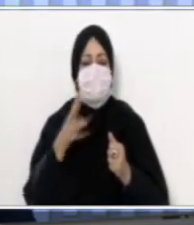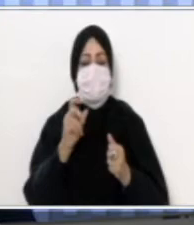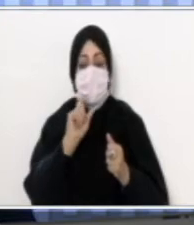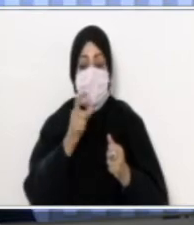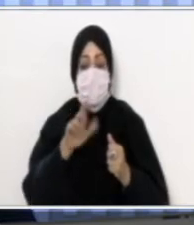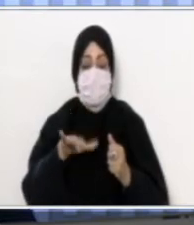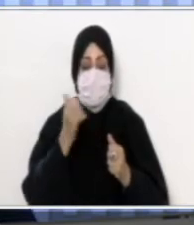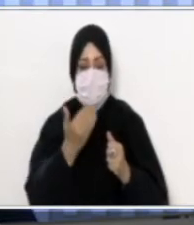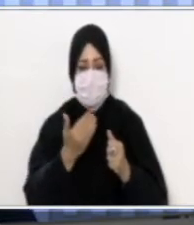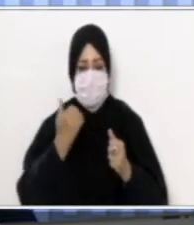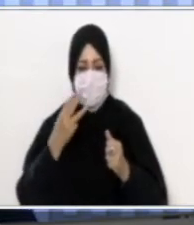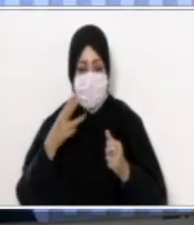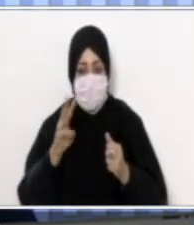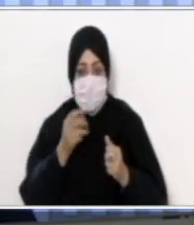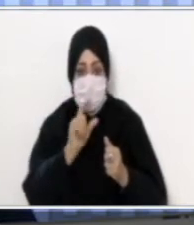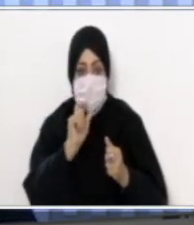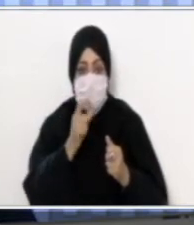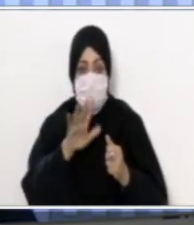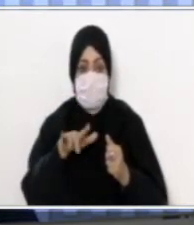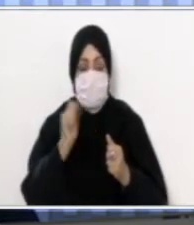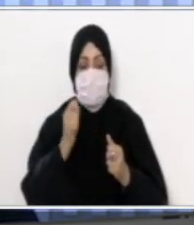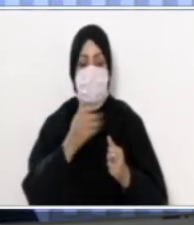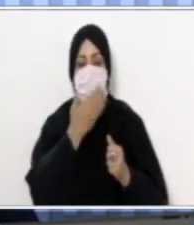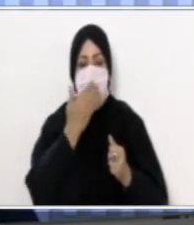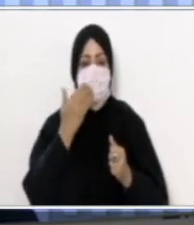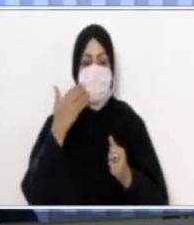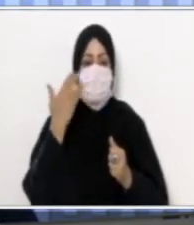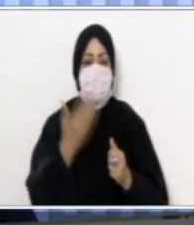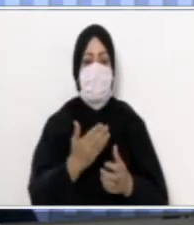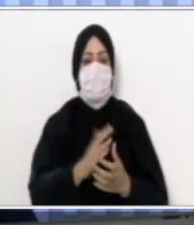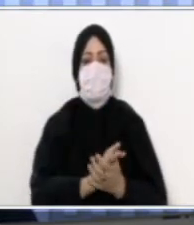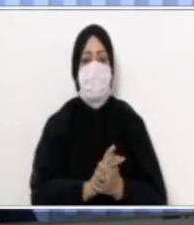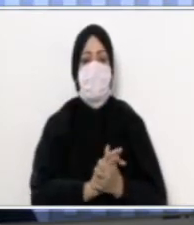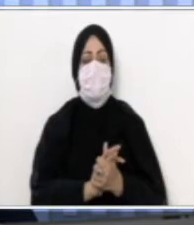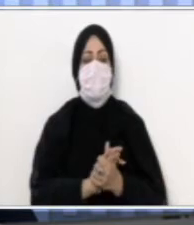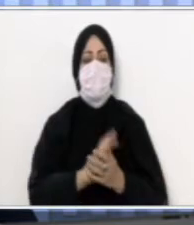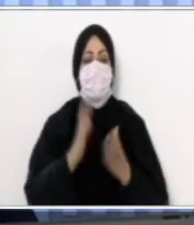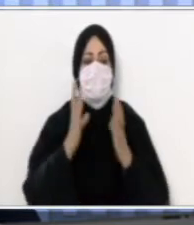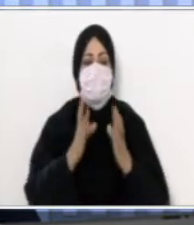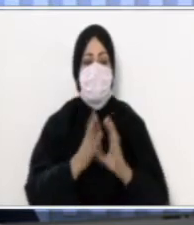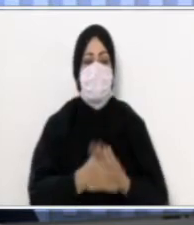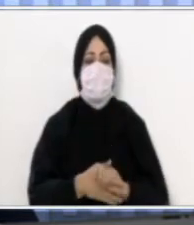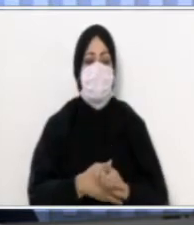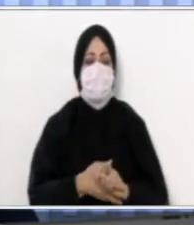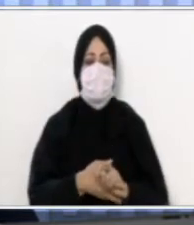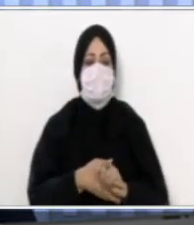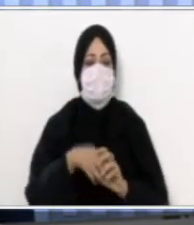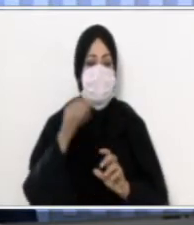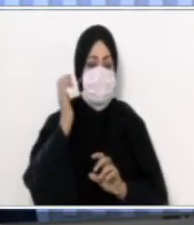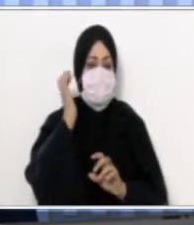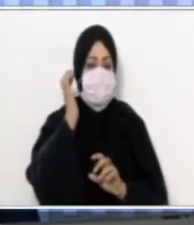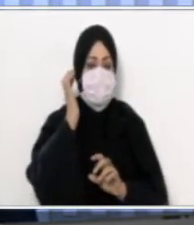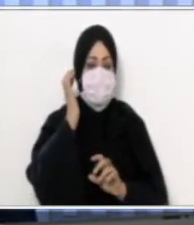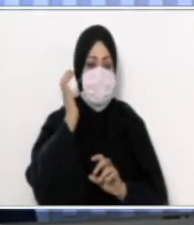ينزل دم ومختلط بكدرة وصفرة مادة القهوية هذه، فأنت ما زلت في النفاس إلى